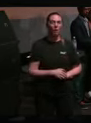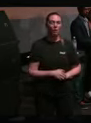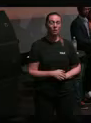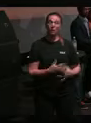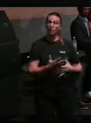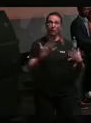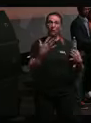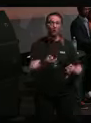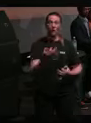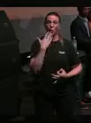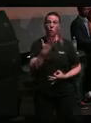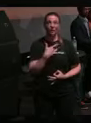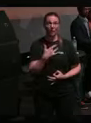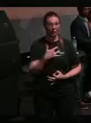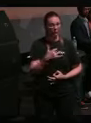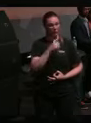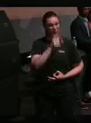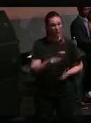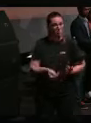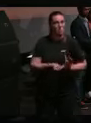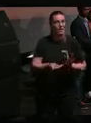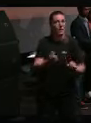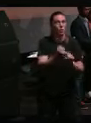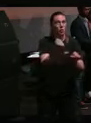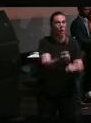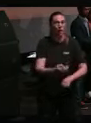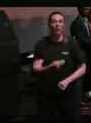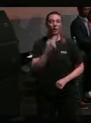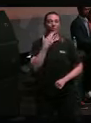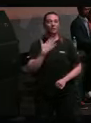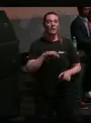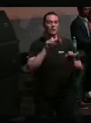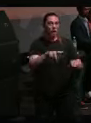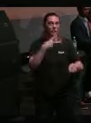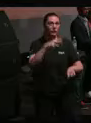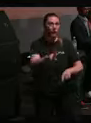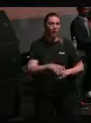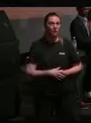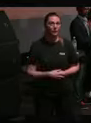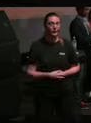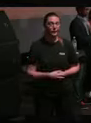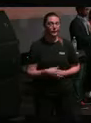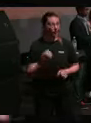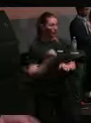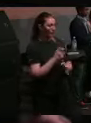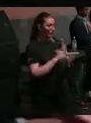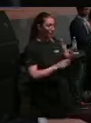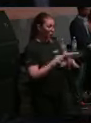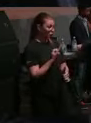Ikke engang god samvittighet for å bidra til dugnaden. Hvem har lyst til å svare? Arbeiderpartiet blir